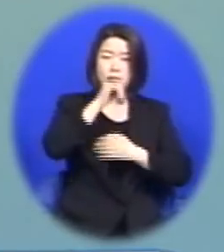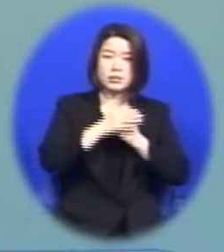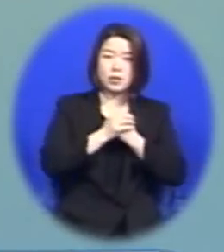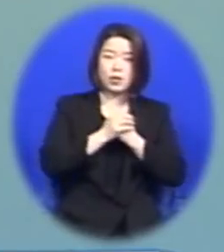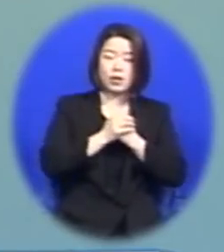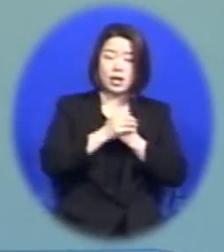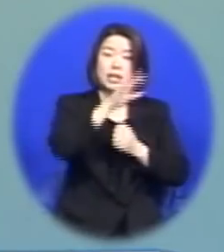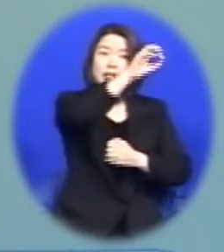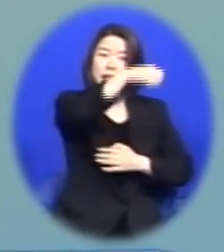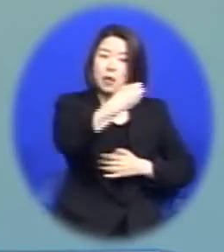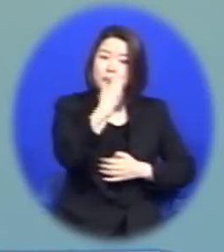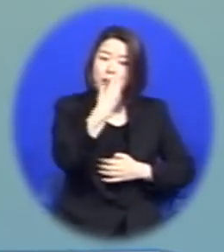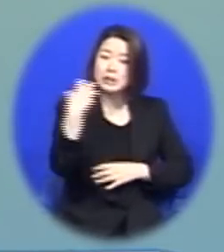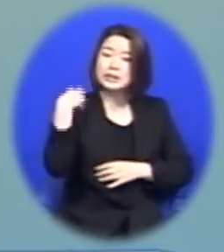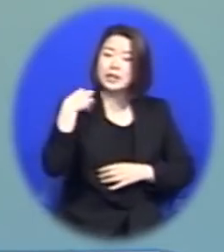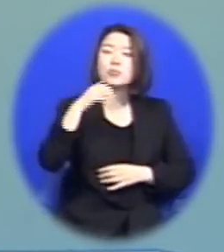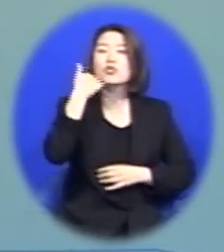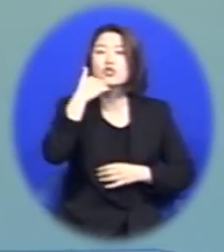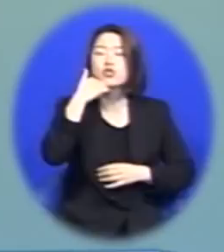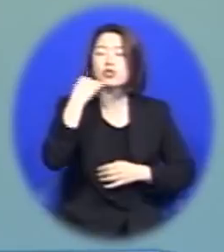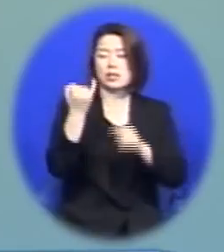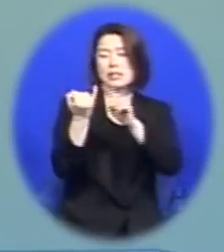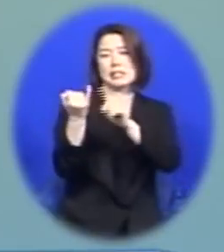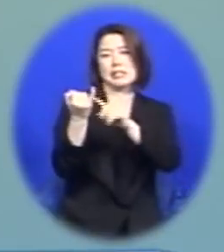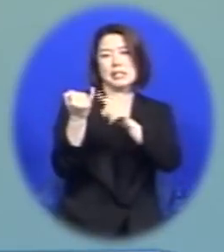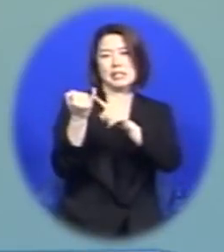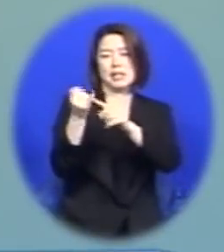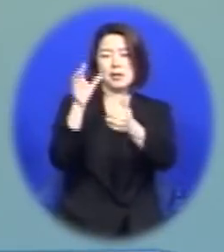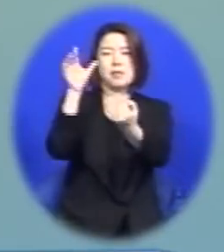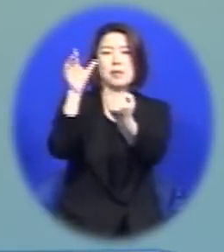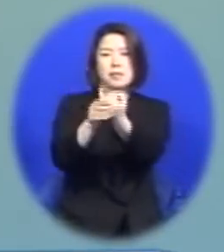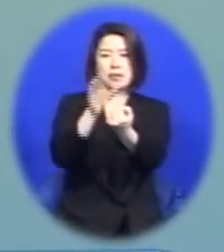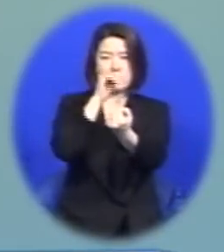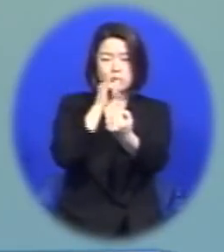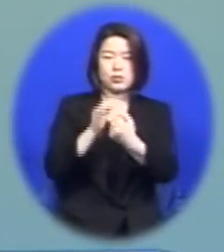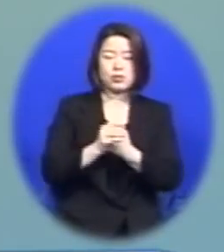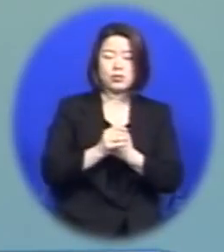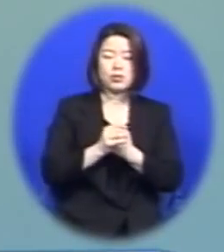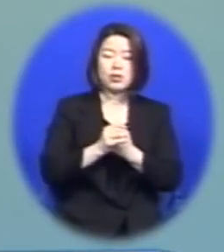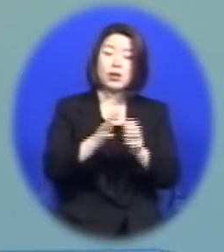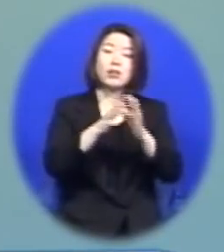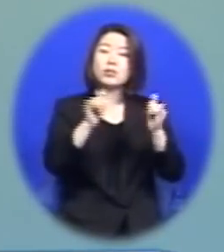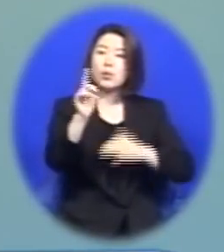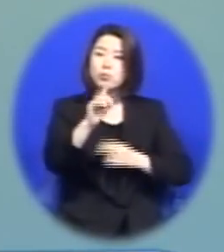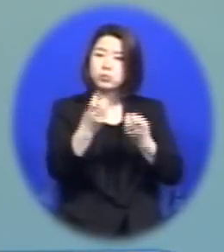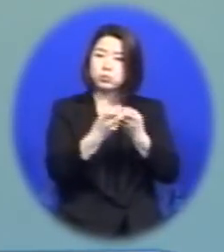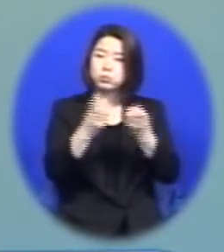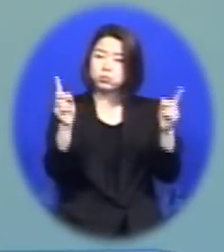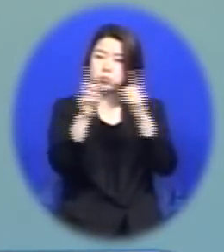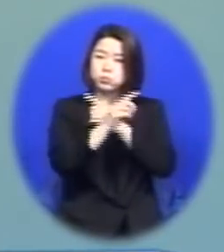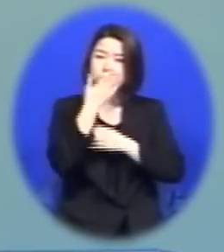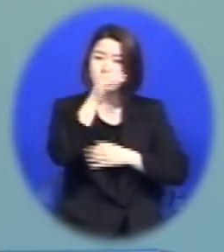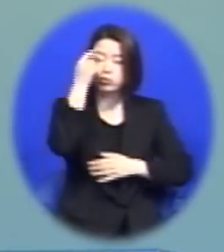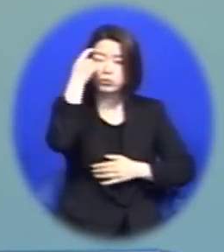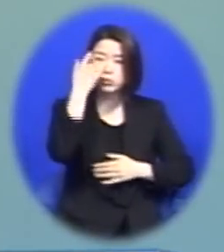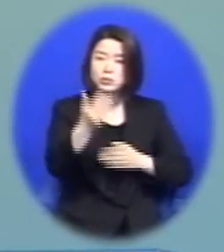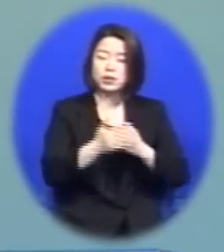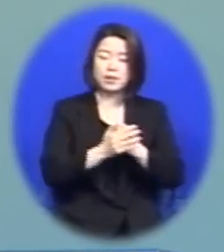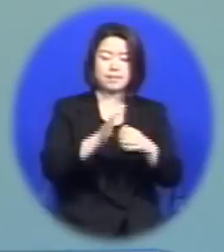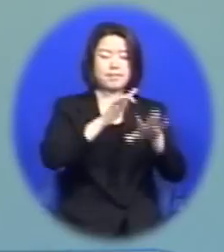하와이 게 있다는 거예요 사람이 어떻게 이렇게 바꿀 수 있죠 마귀가 그렇게 역사하는